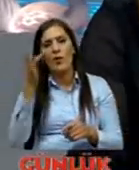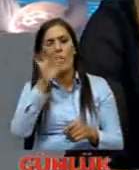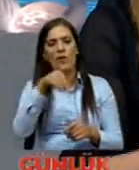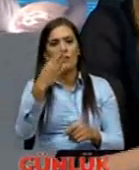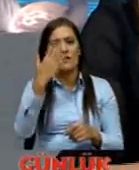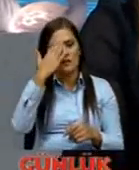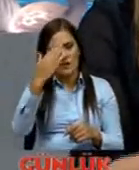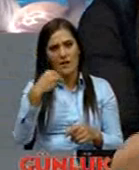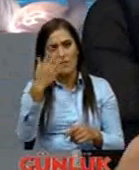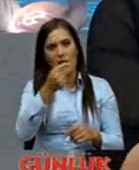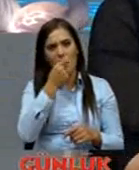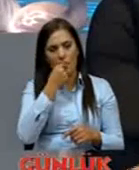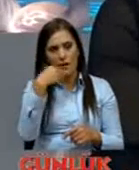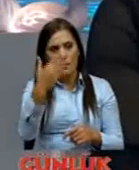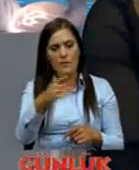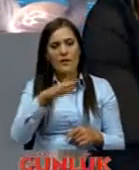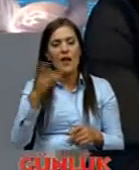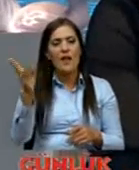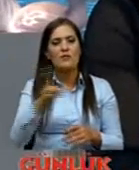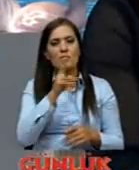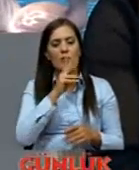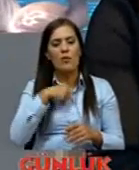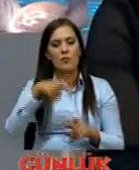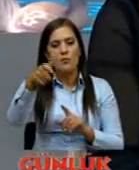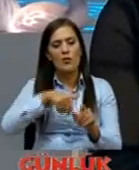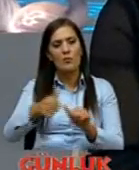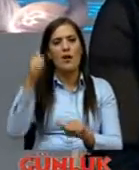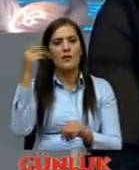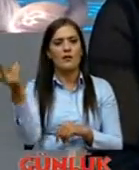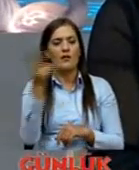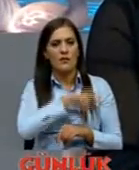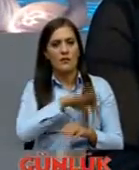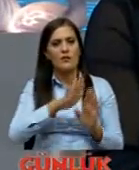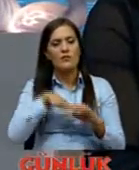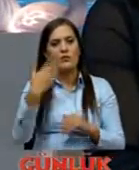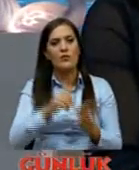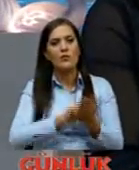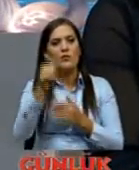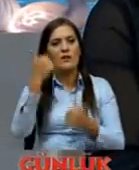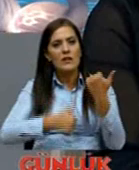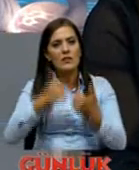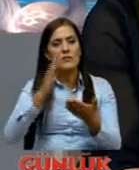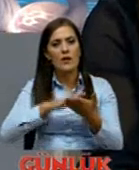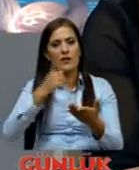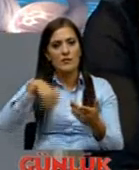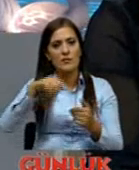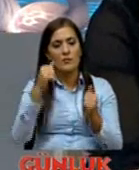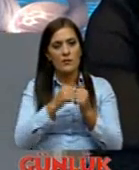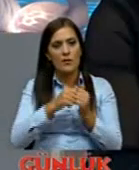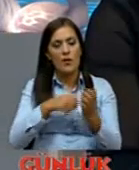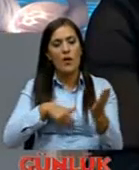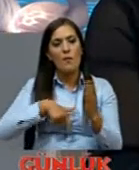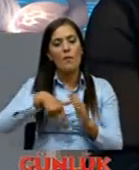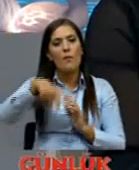gelip selamımızı verip hakemlere. En son podyum arkasına geçiyoruz. Daha sonra tüm yarışmacı arkadaşlarımızla birlikte